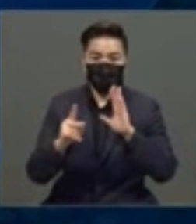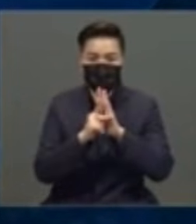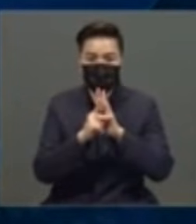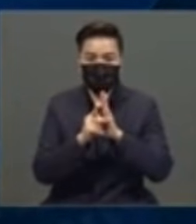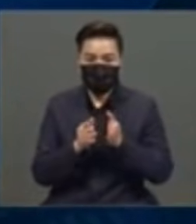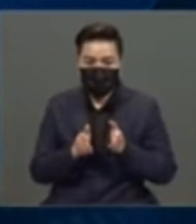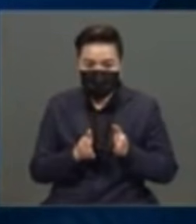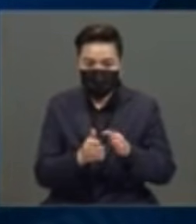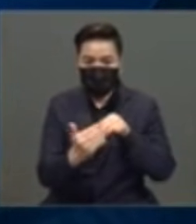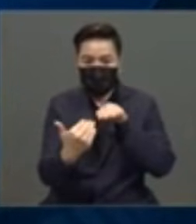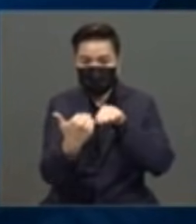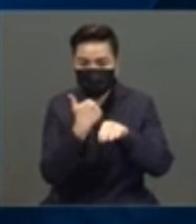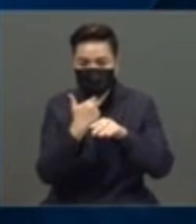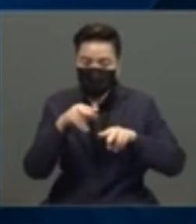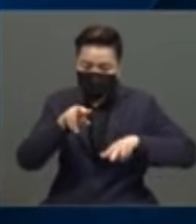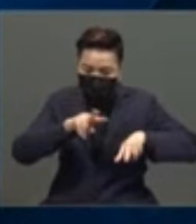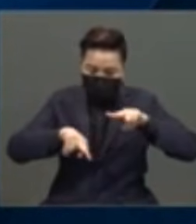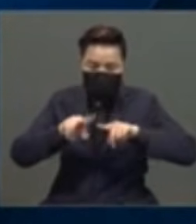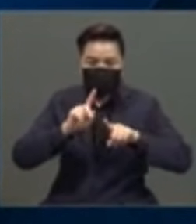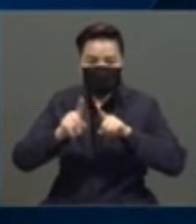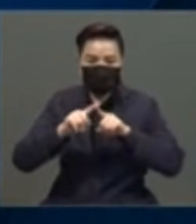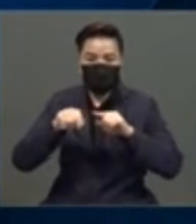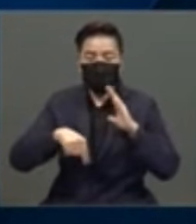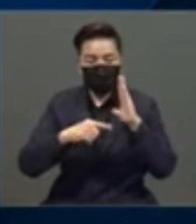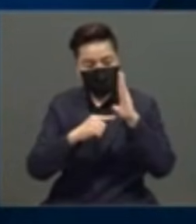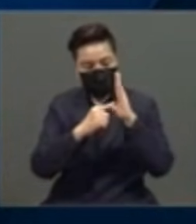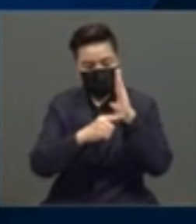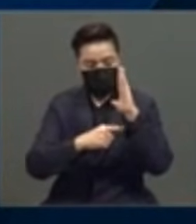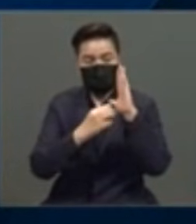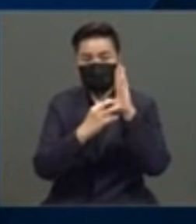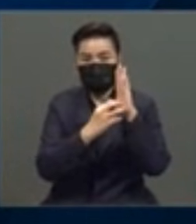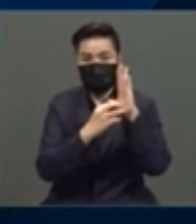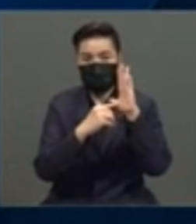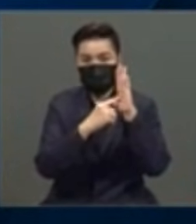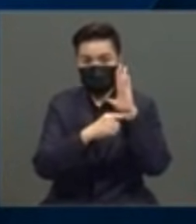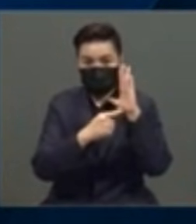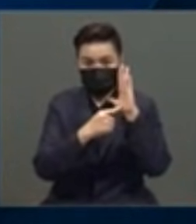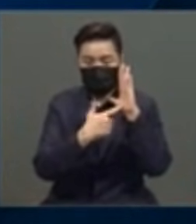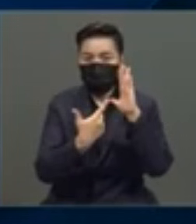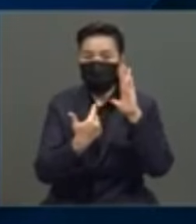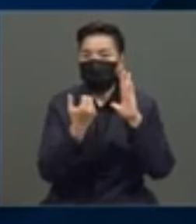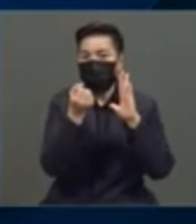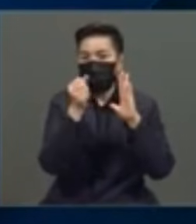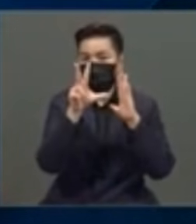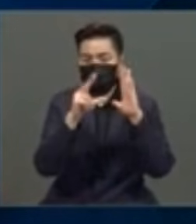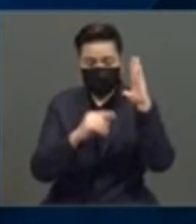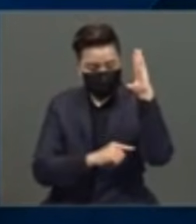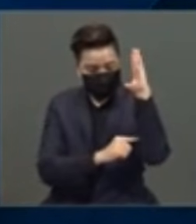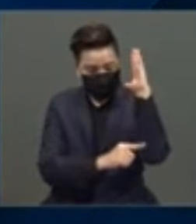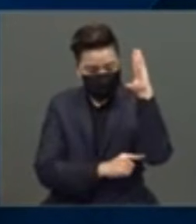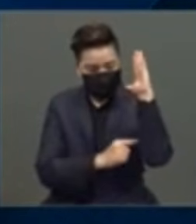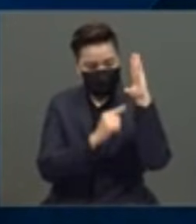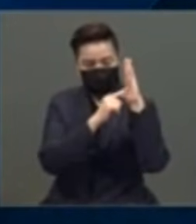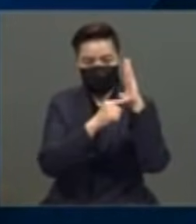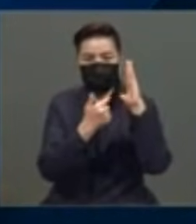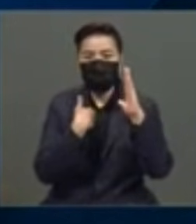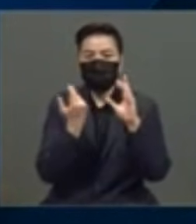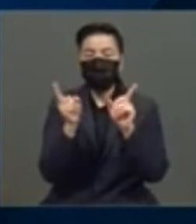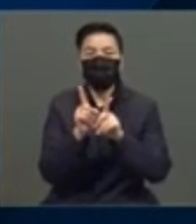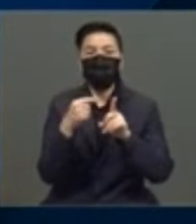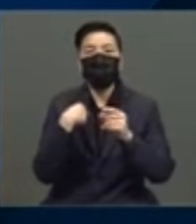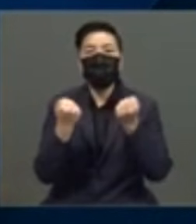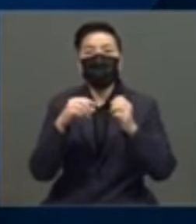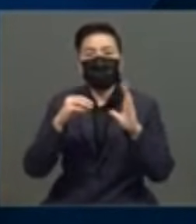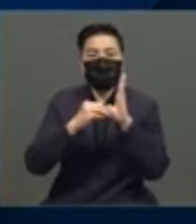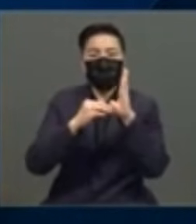ใช้เส้นทางคมนาคมและการตรวจคัดกรองการเดินทางเฉพาะพื้นที่ควบคุมสูงสุดและเข้มงวด13จังหวัดตรงนี้จะมีการตั้งด่